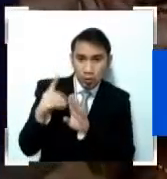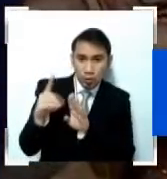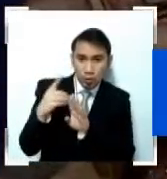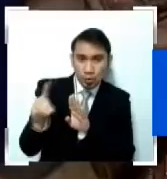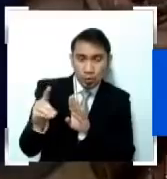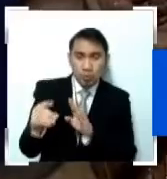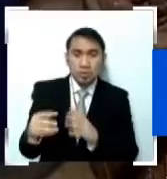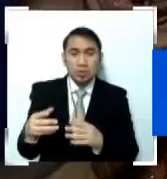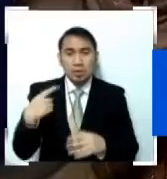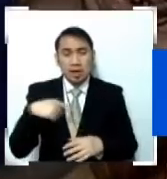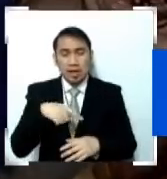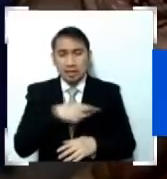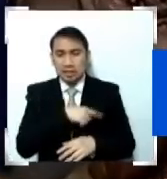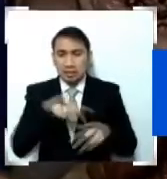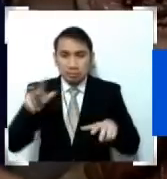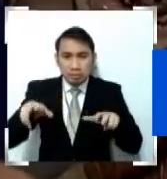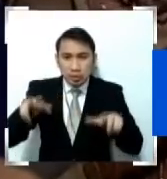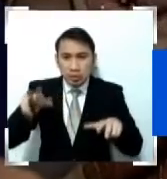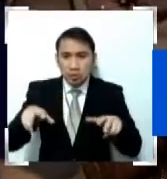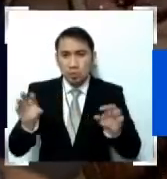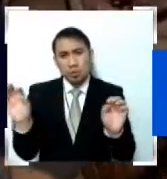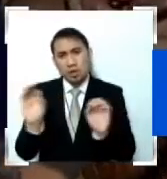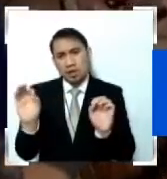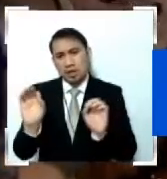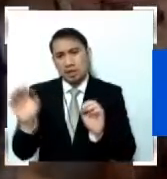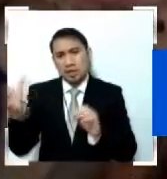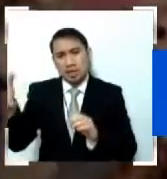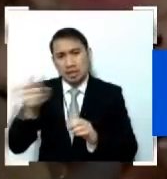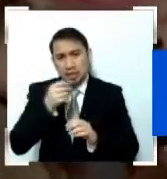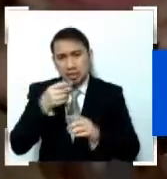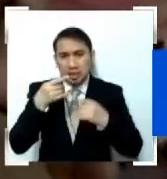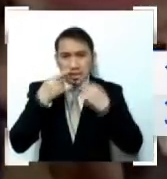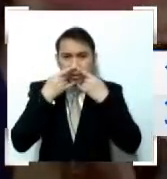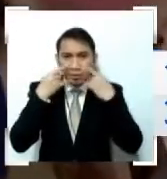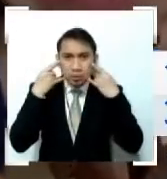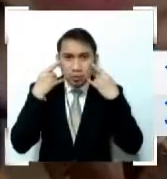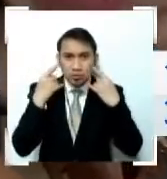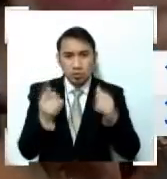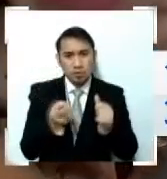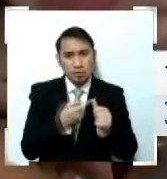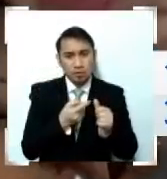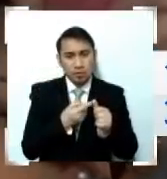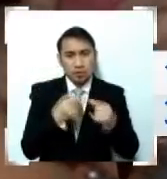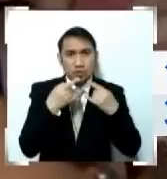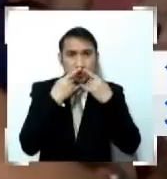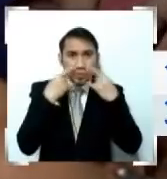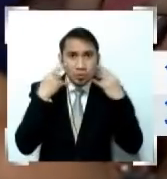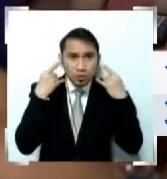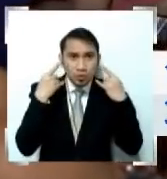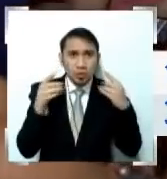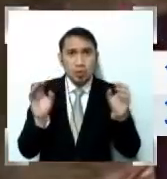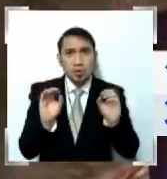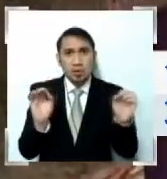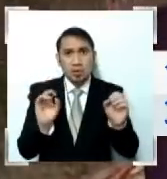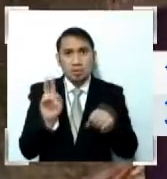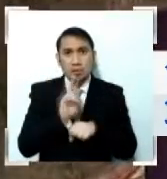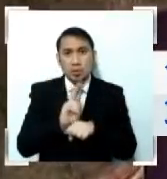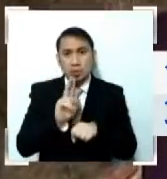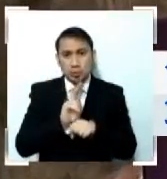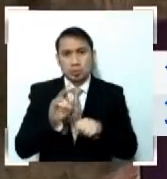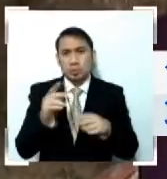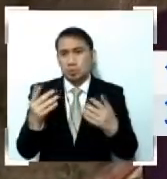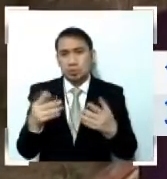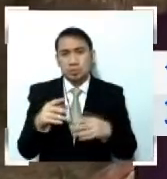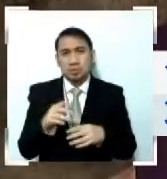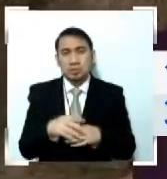namin, hindi kami makakuha ng face mask. Siyempre buhay na namin ang ililigtas, hindi na kami nakapaghanap ng magagamit namin. Wala po